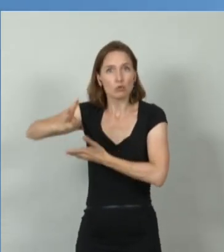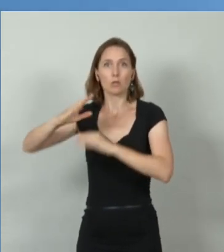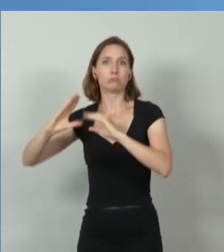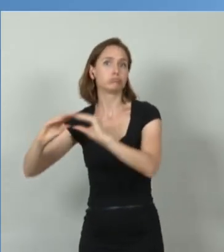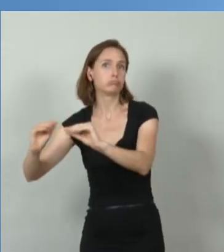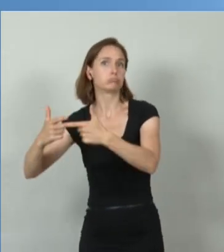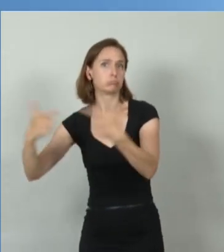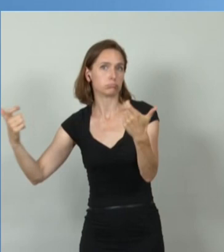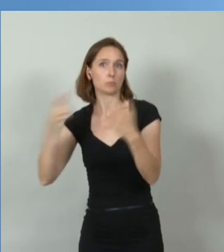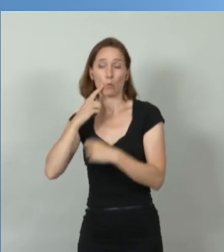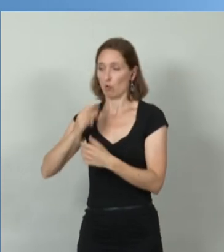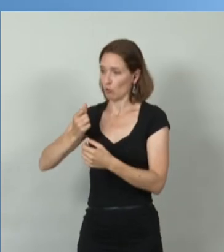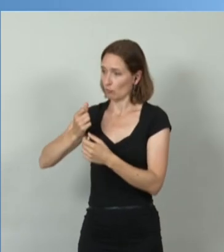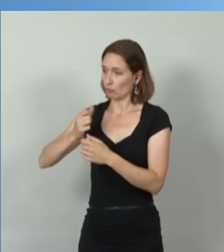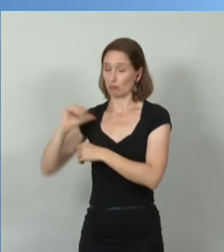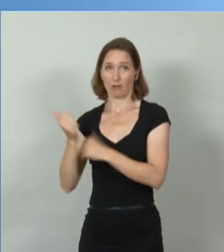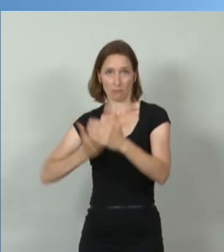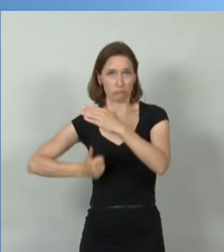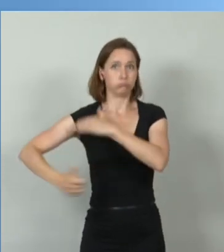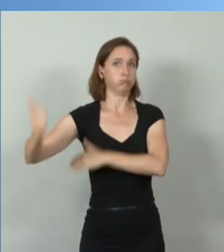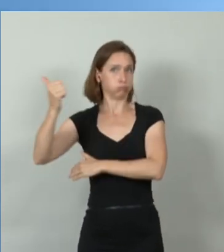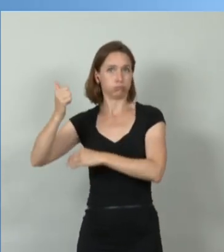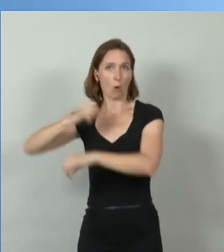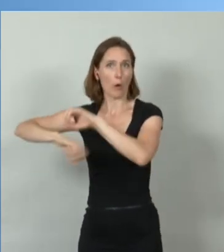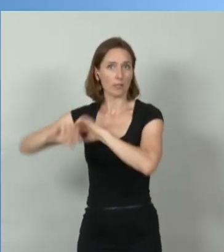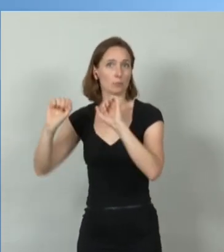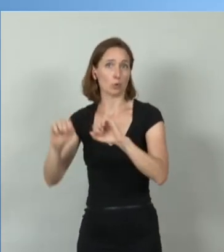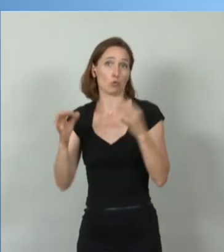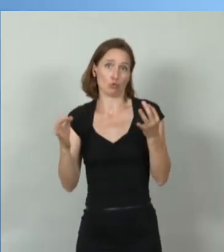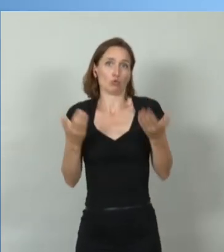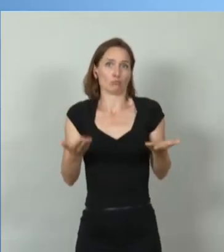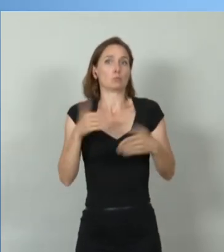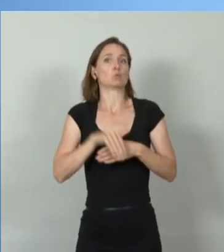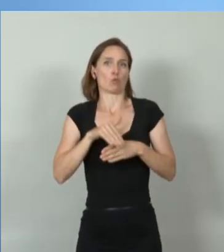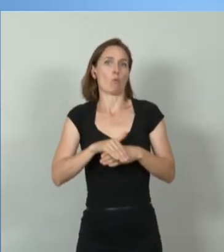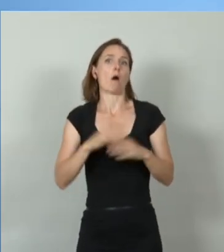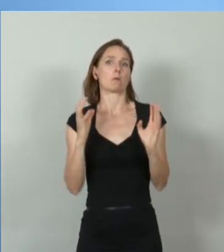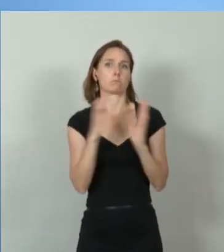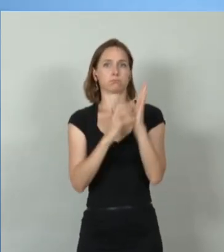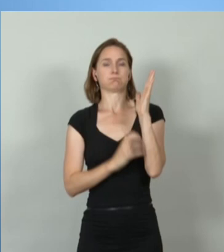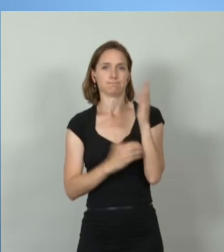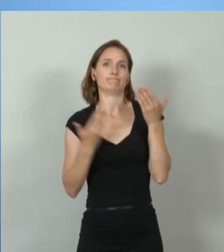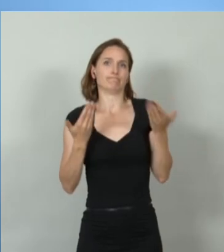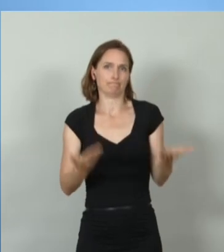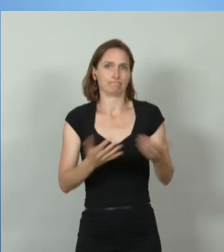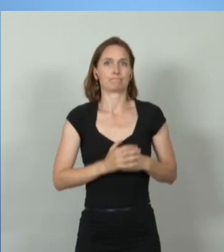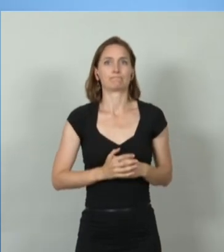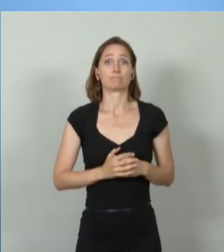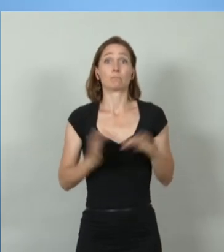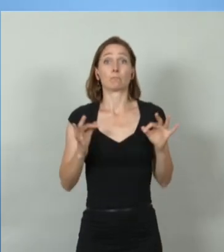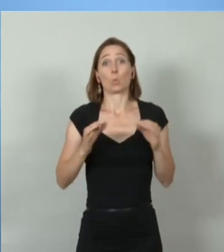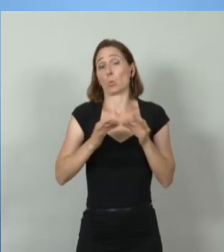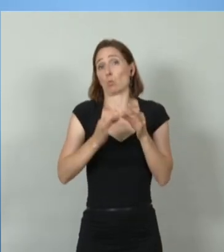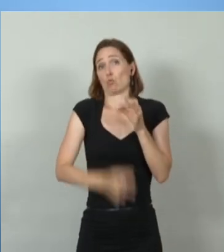initiative en toute indépendance et c'est justement l'objet de la délibération qui est présenté à ce conseil municipal voilà en conclusion pour toutes ces raisons